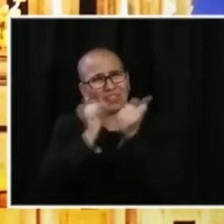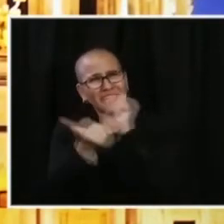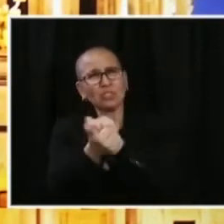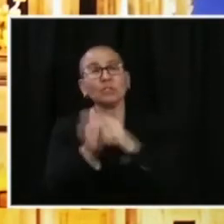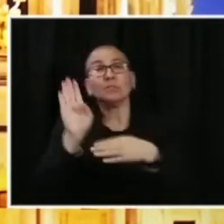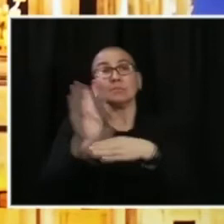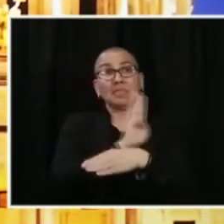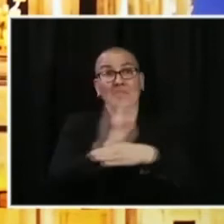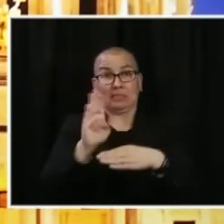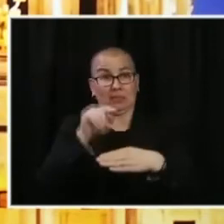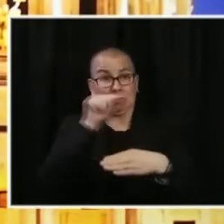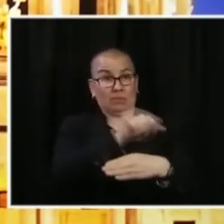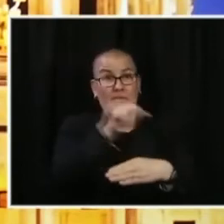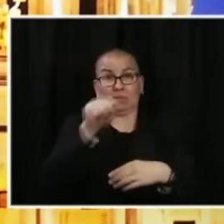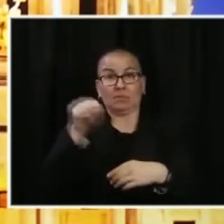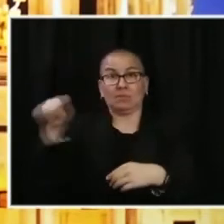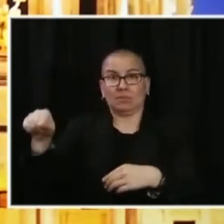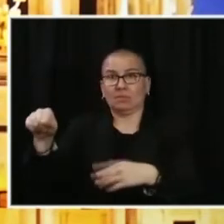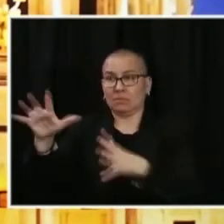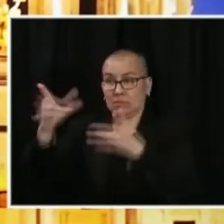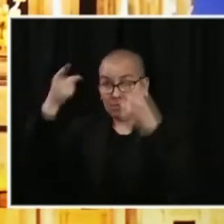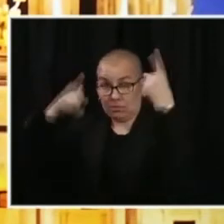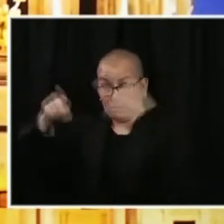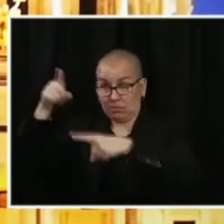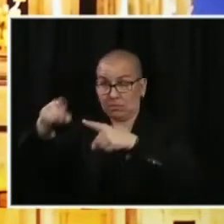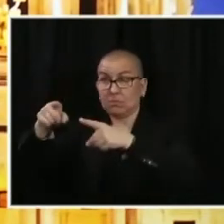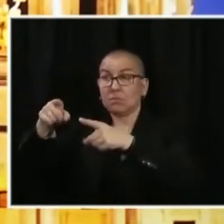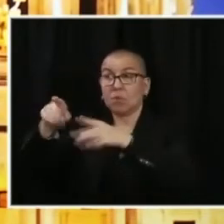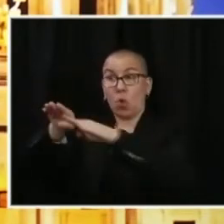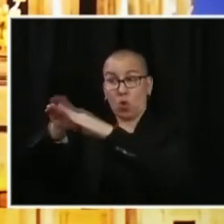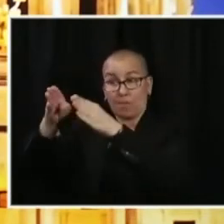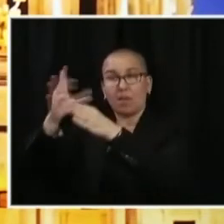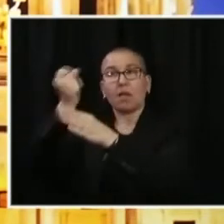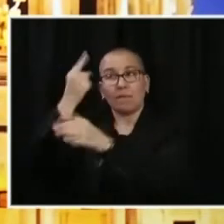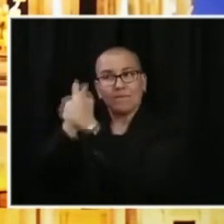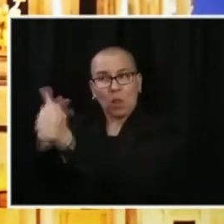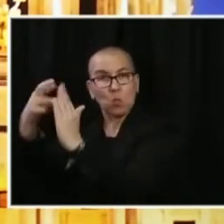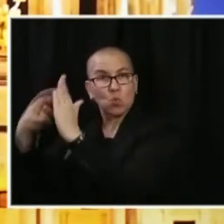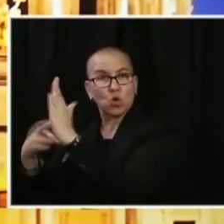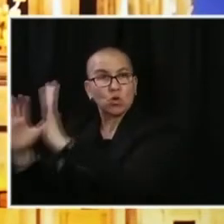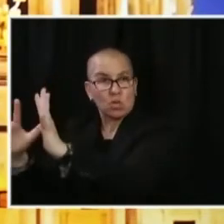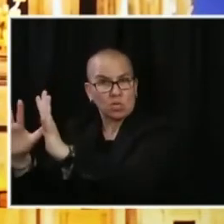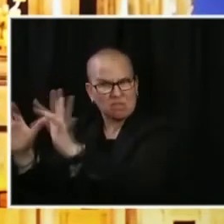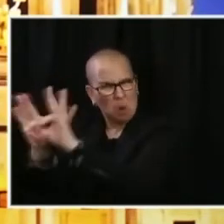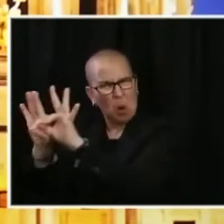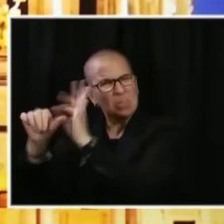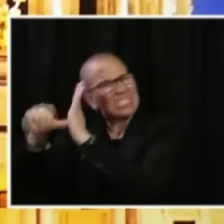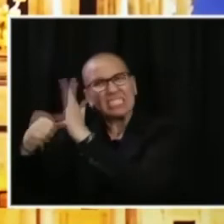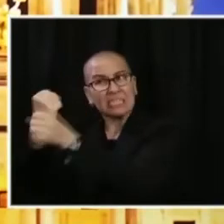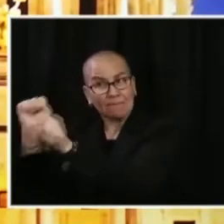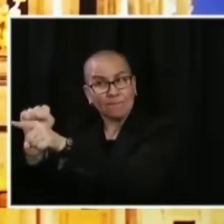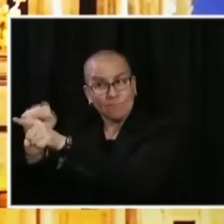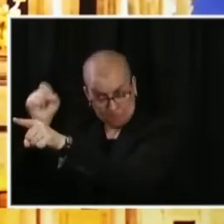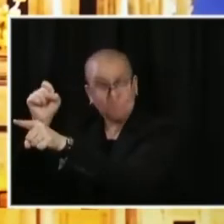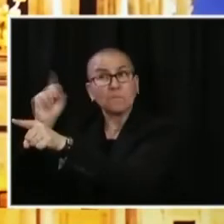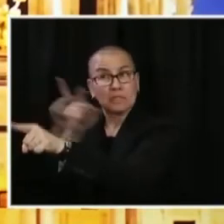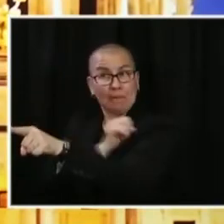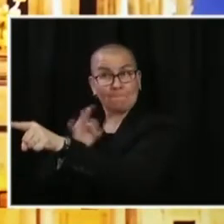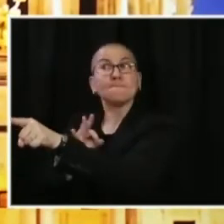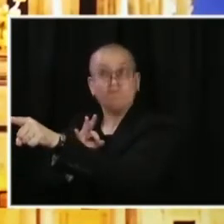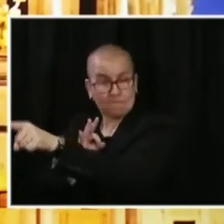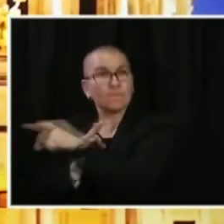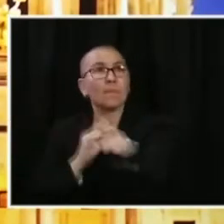là một lỗng đang cho là họ cho la lụa thế họ kế sĩ sau kế rồi là bé là một khí tàu họ đó người dân lỗng nhà